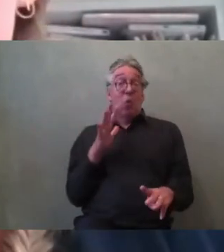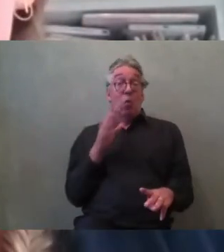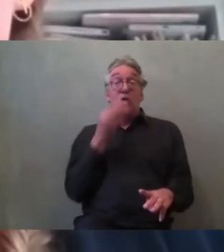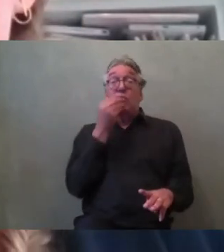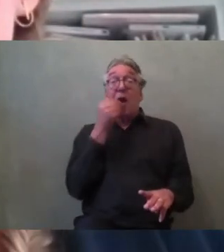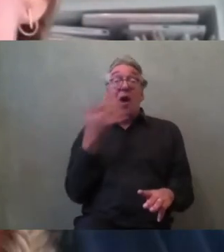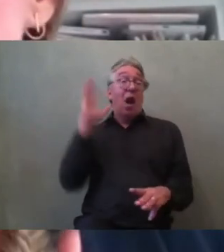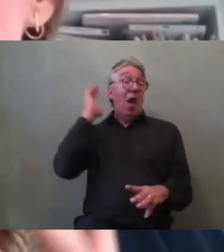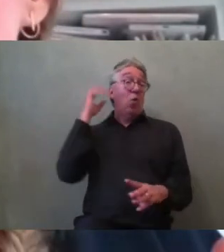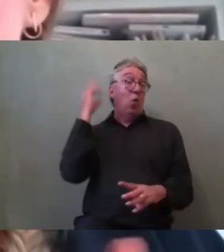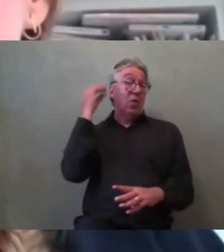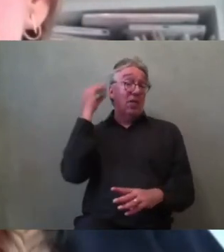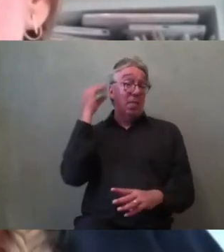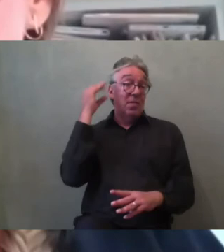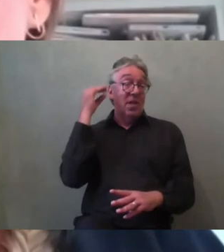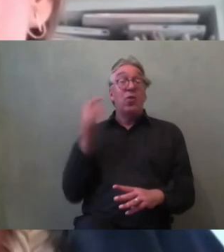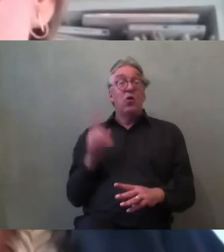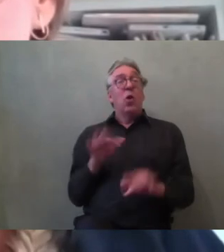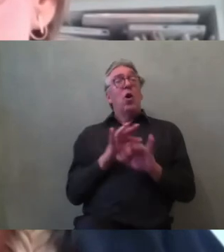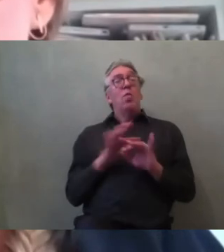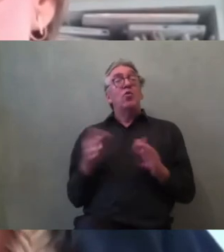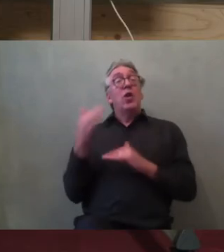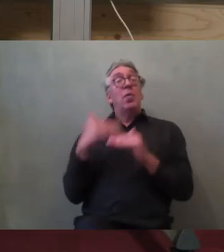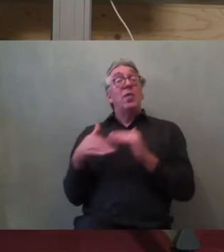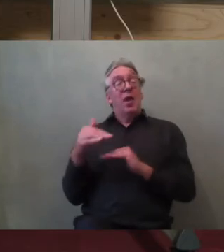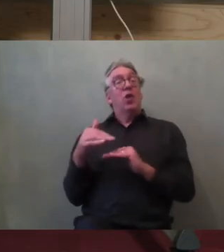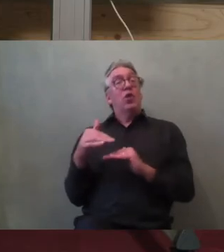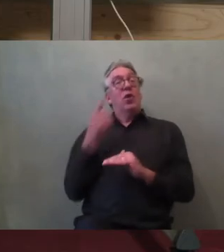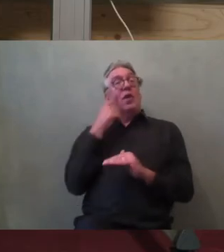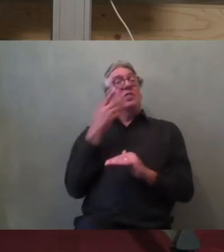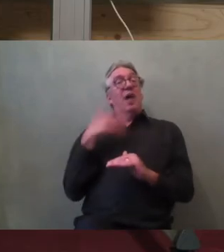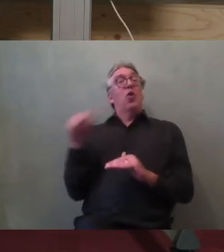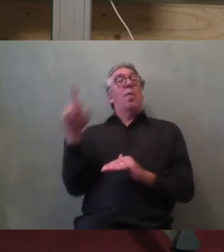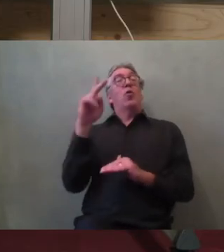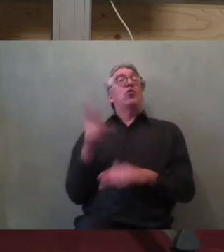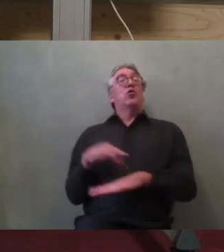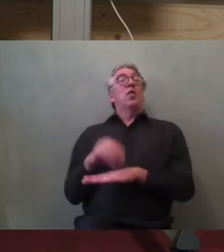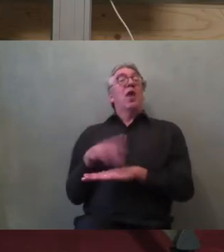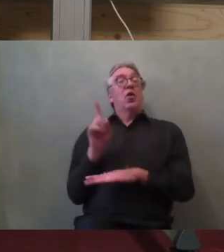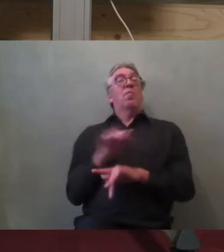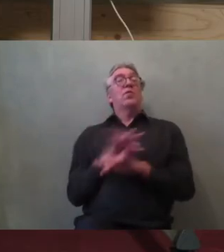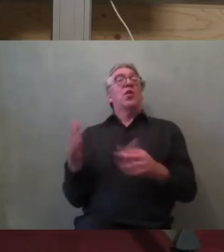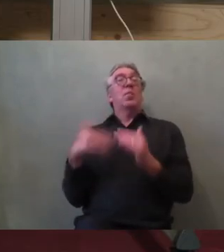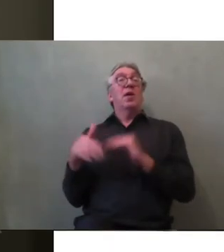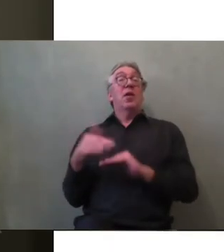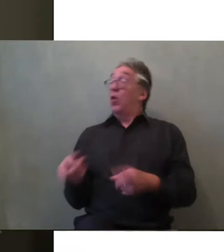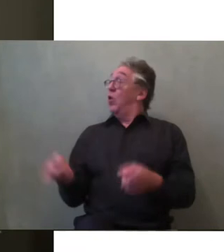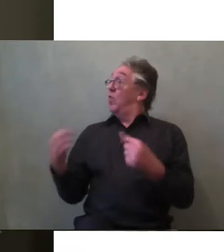audiodescripties. Dat je dus op verschillende manieren de mogelijkheid krijgt om zo'n kunstwerk te ervaren. Volgende.